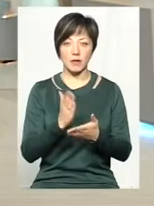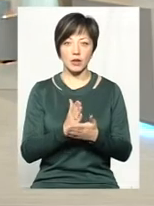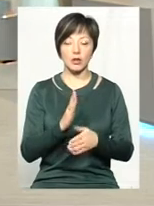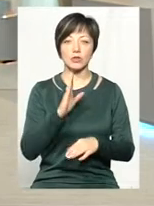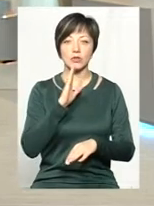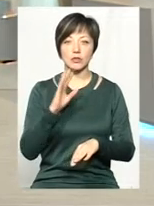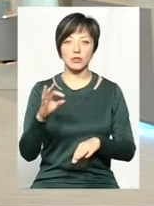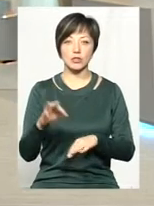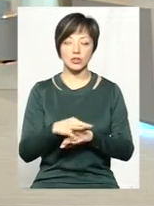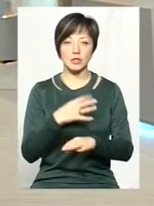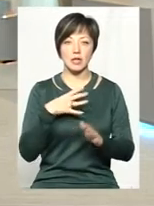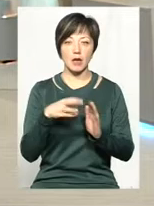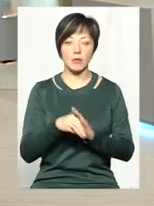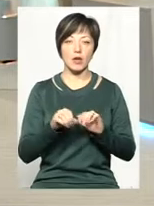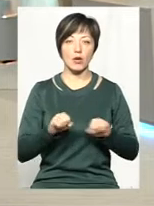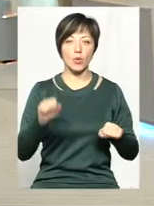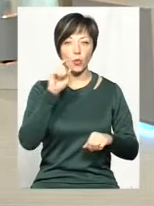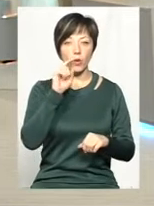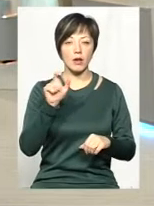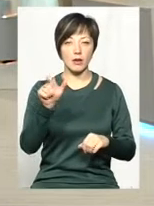жінкою загиблого героя України.